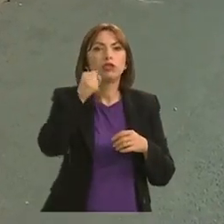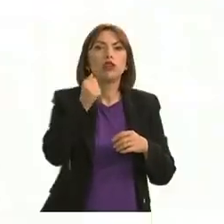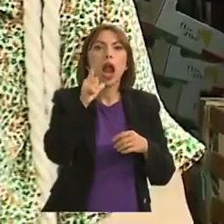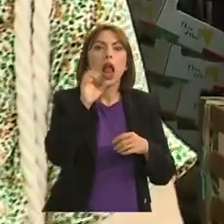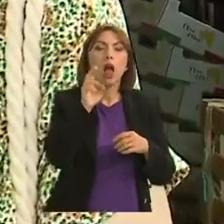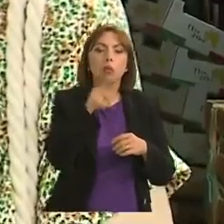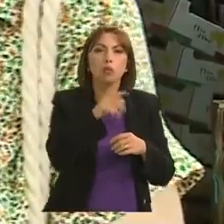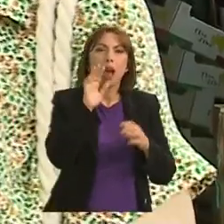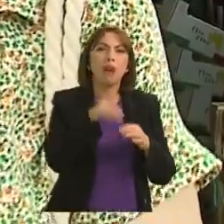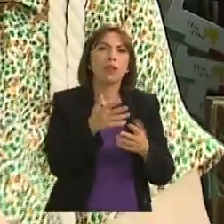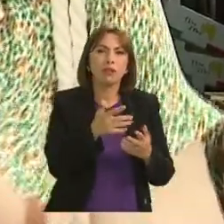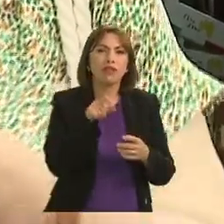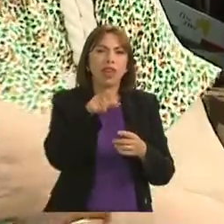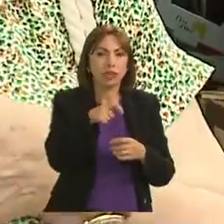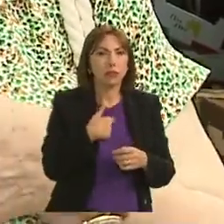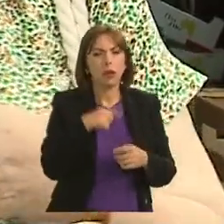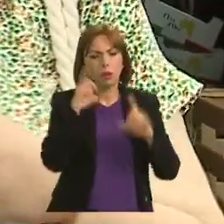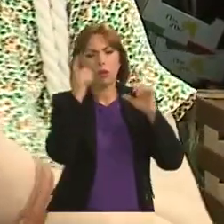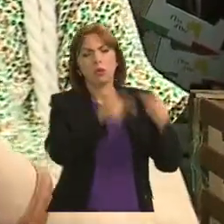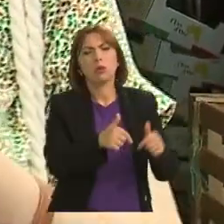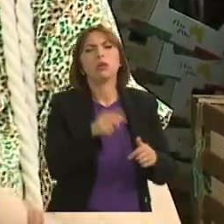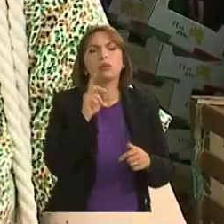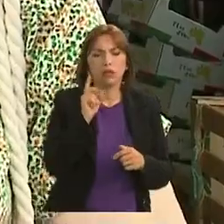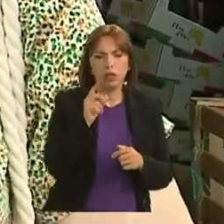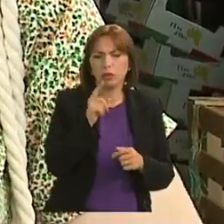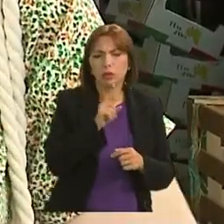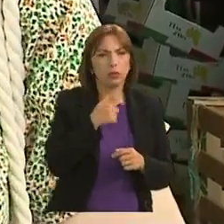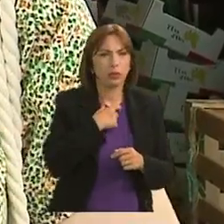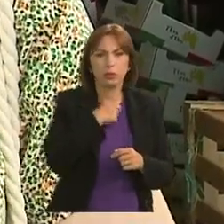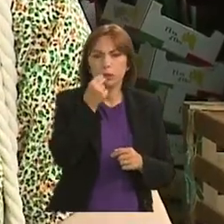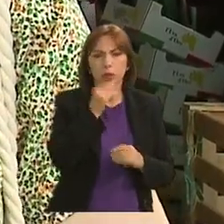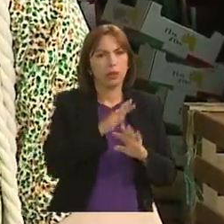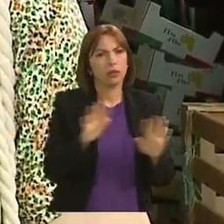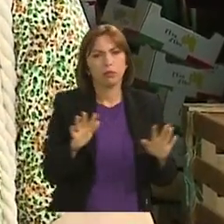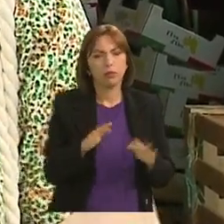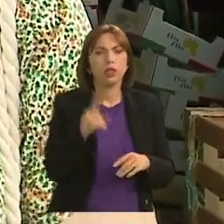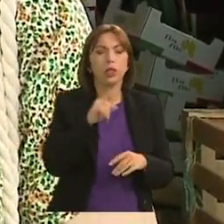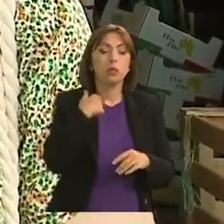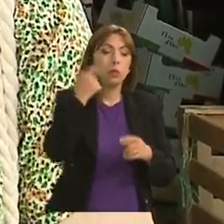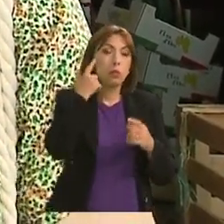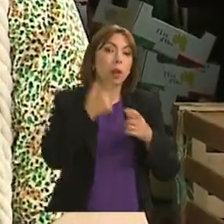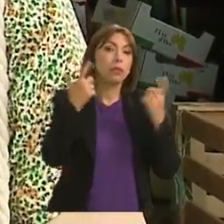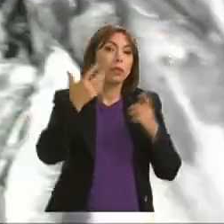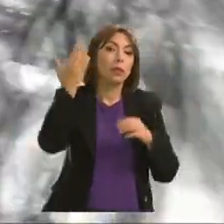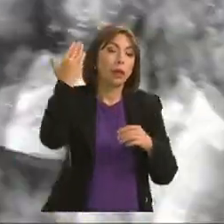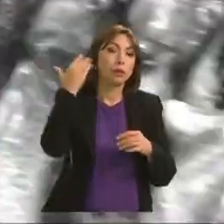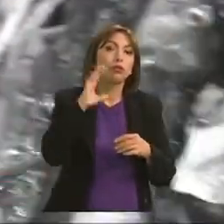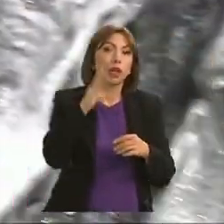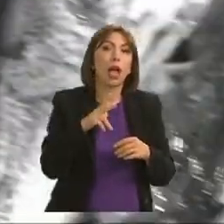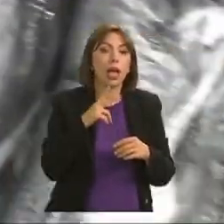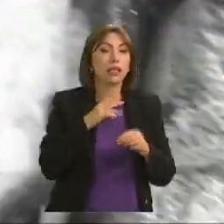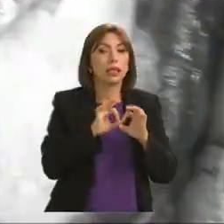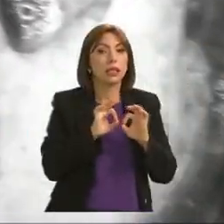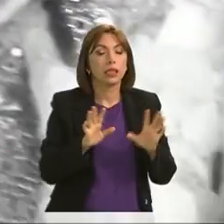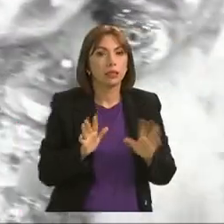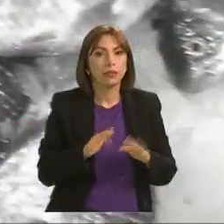vieri. L-am aruncat, da, sigur că da, nu se putea. Da, Nu mi-am dat seama atunci că este